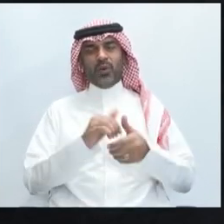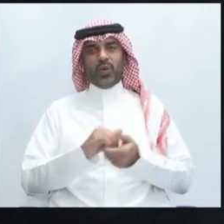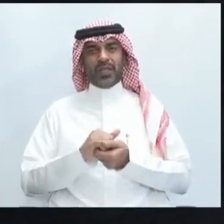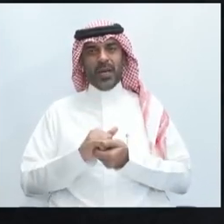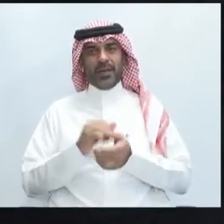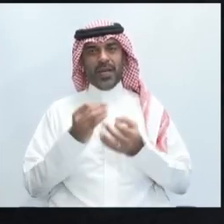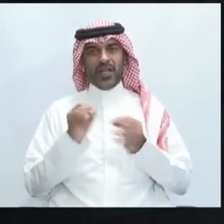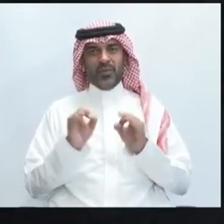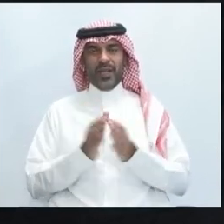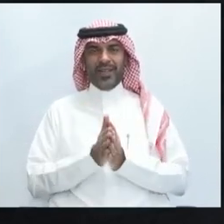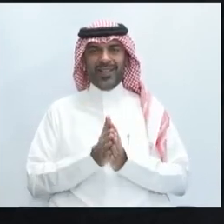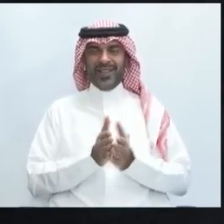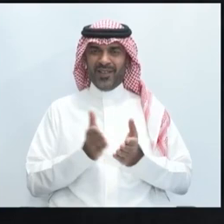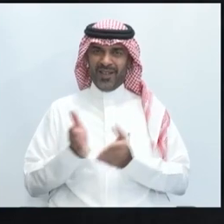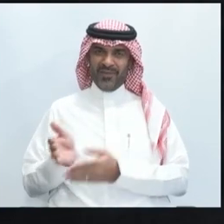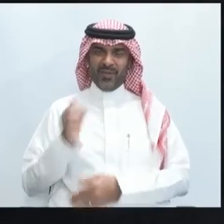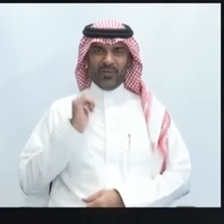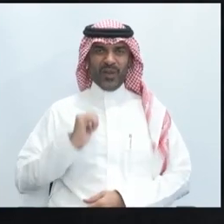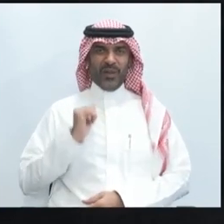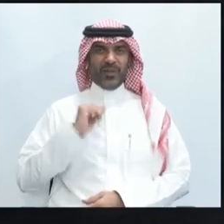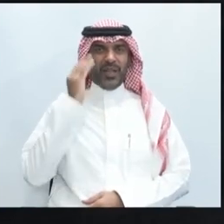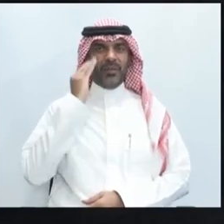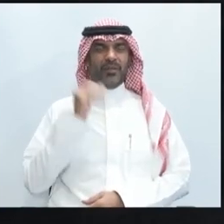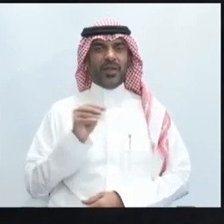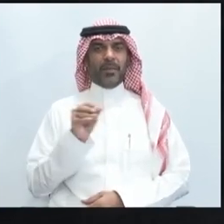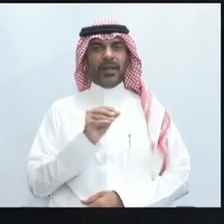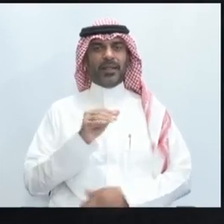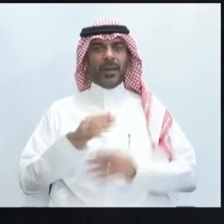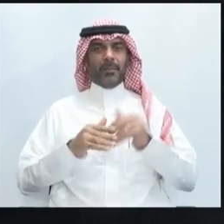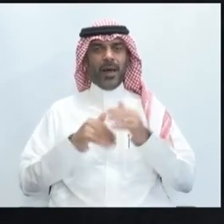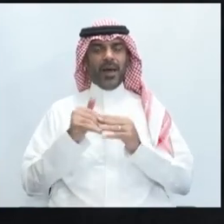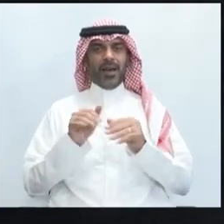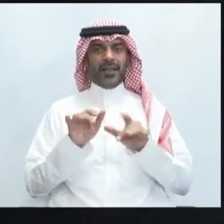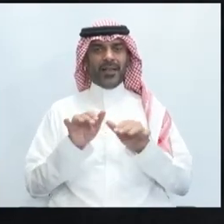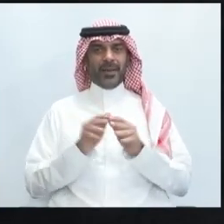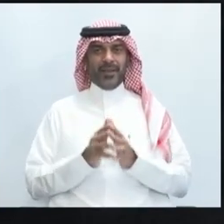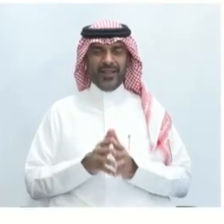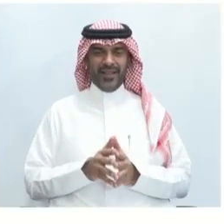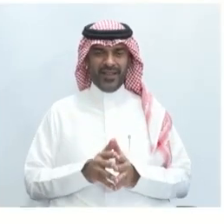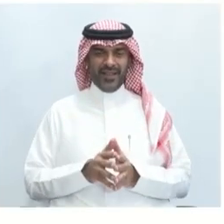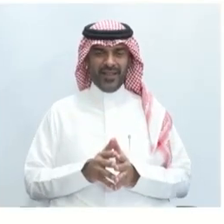وصحبه اجمعين ارحب بكم طلاب الاعزاء في مادتنا المهارات الرقميه